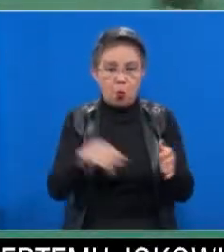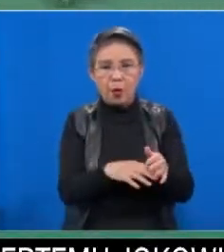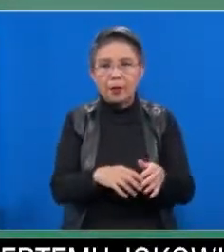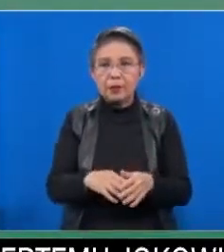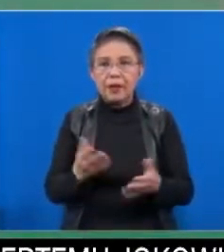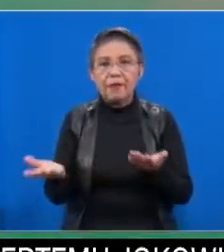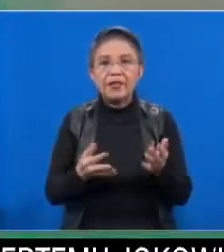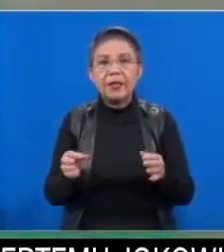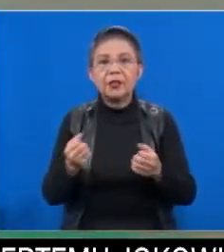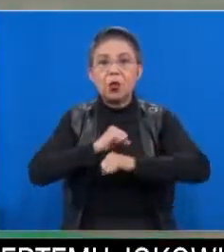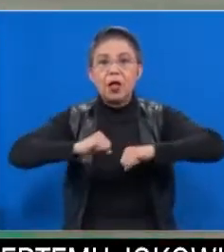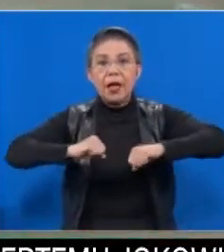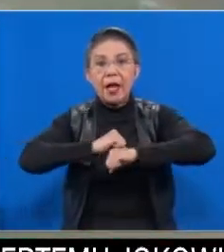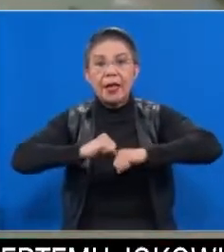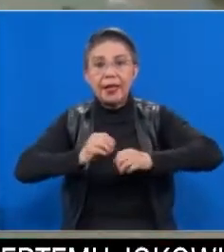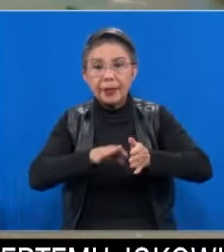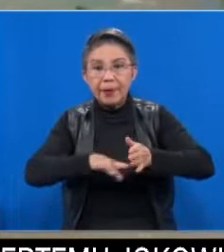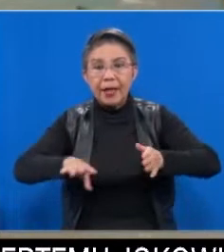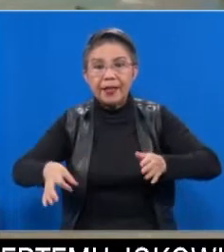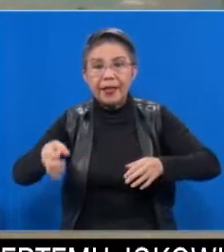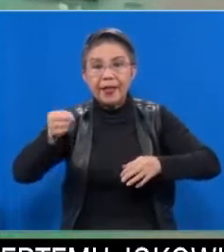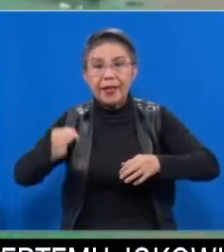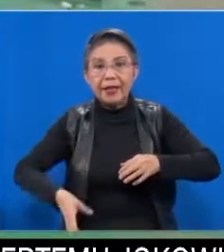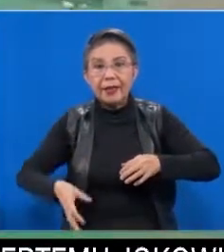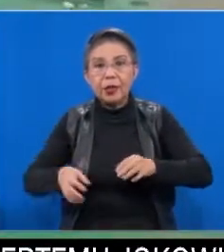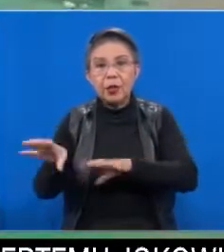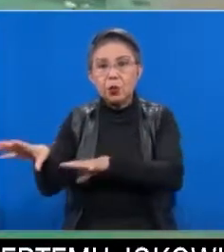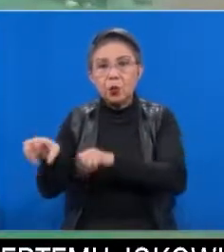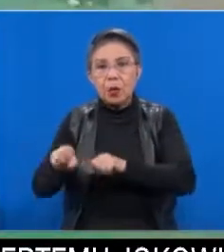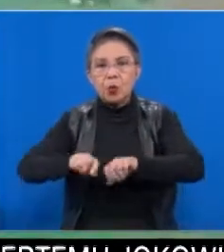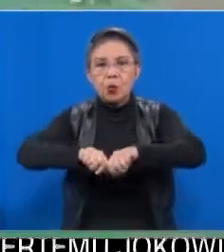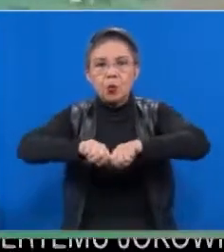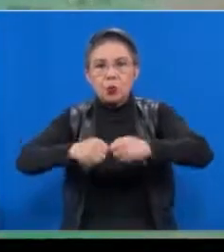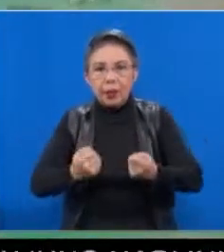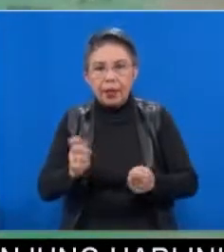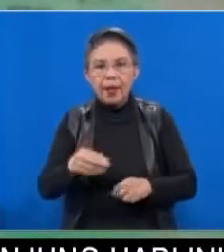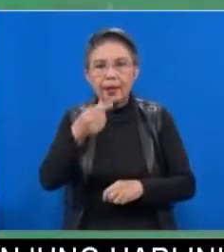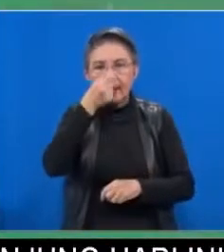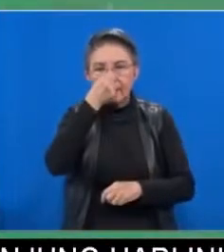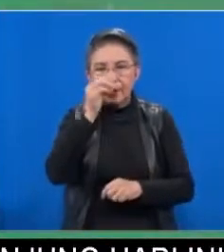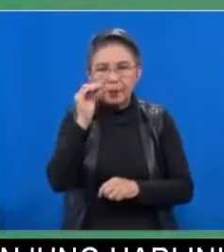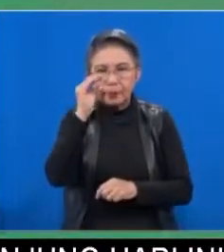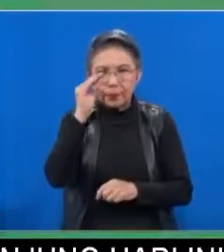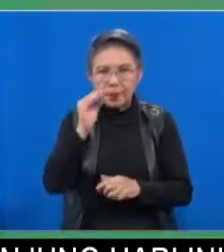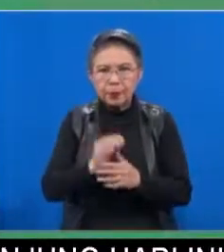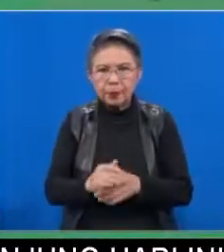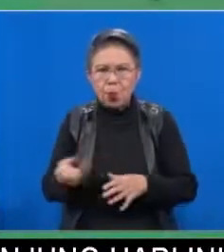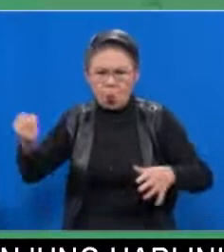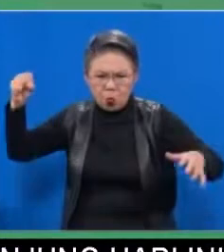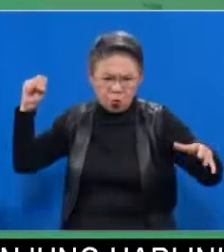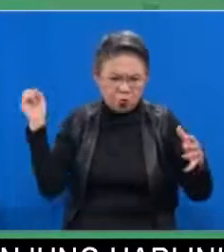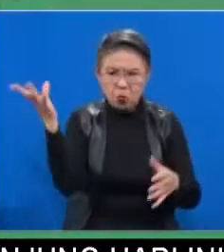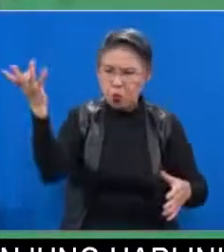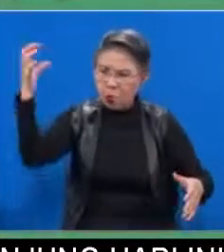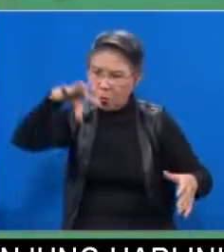fasilitas olahraga di kawasan pantai Desa Jenuk, Kabupaten Tuban, terlihat rusak pada Kamis pagi. Kuatnya ombak pasang air